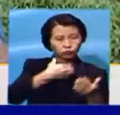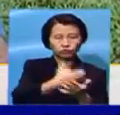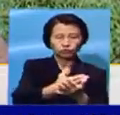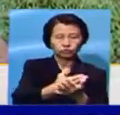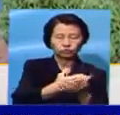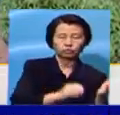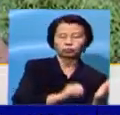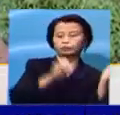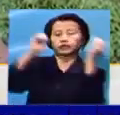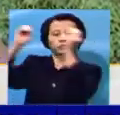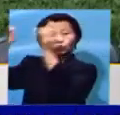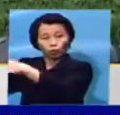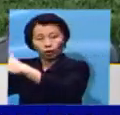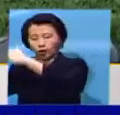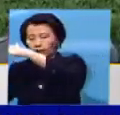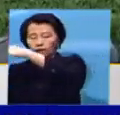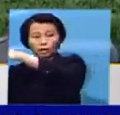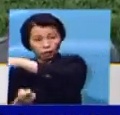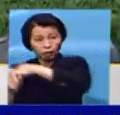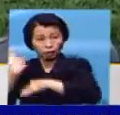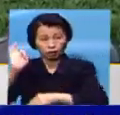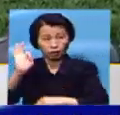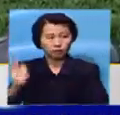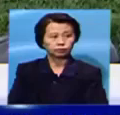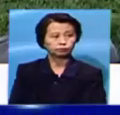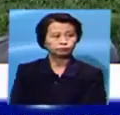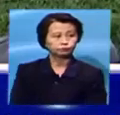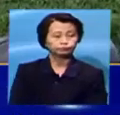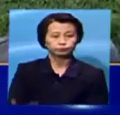Bu sampah ada